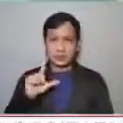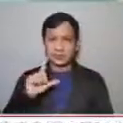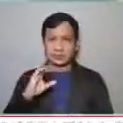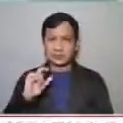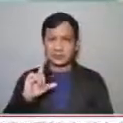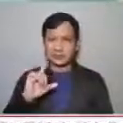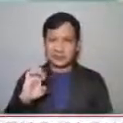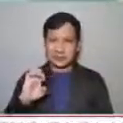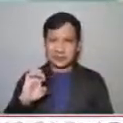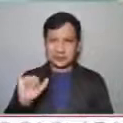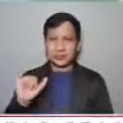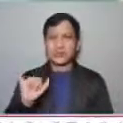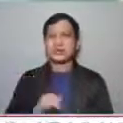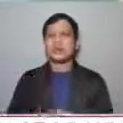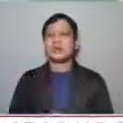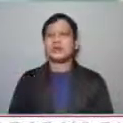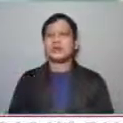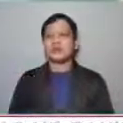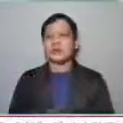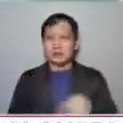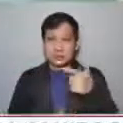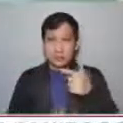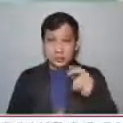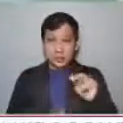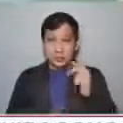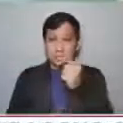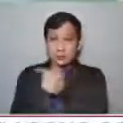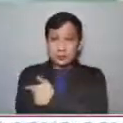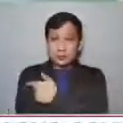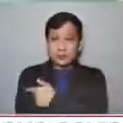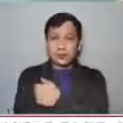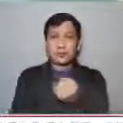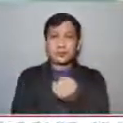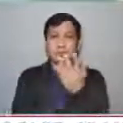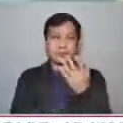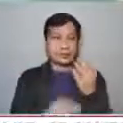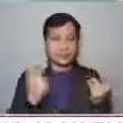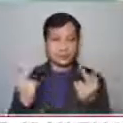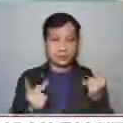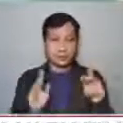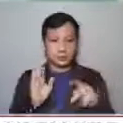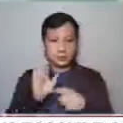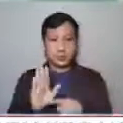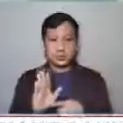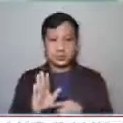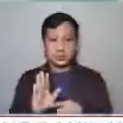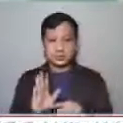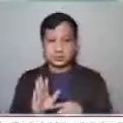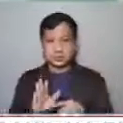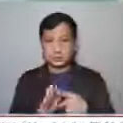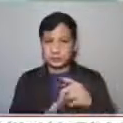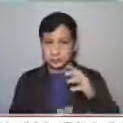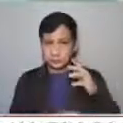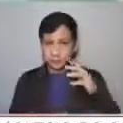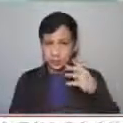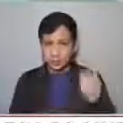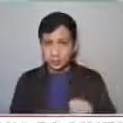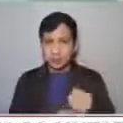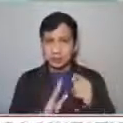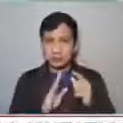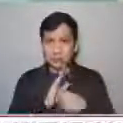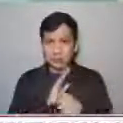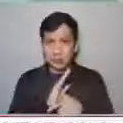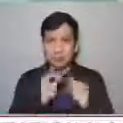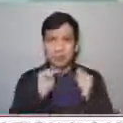mga residente ng mga kalapit na bayan ng Batangas City. Naglaan ng 2,000 dose ang pamahalaan. Mahalaga